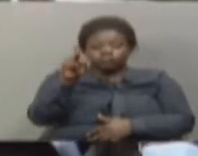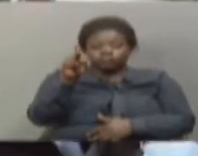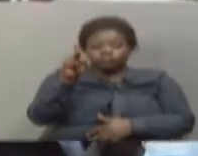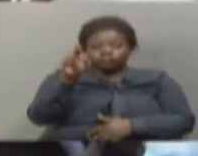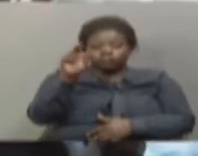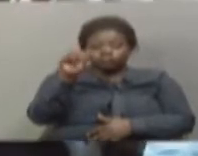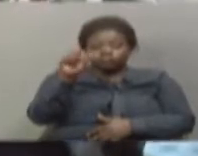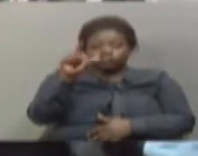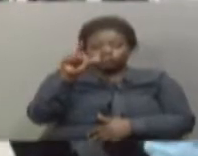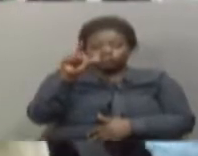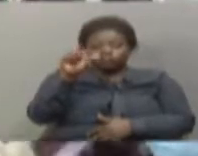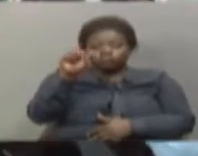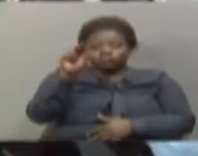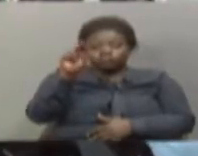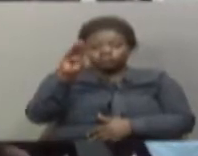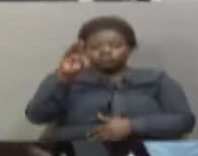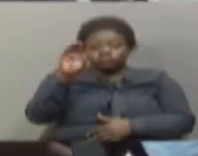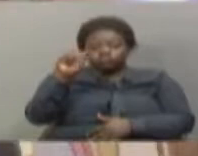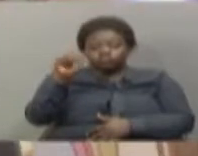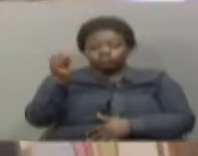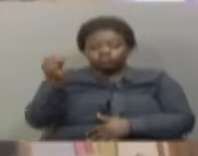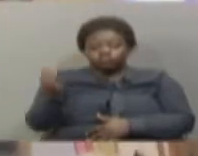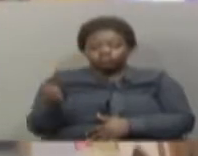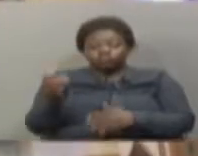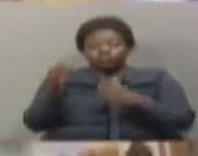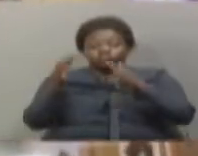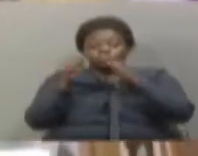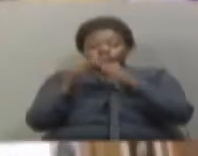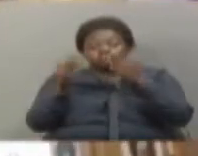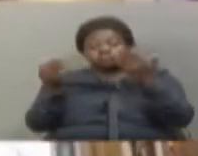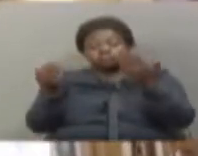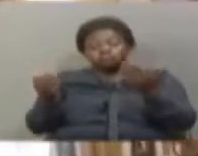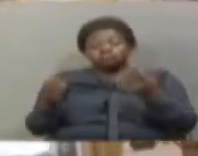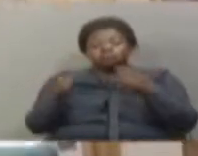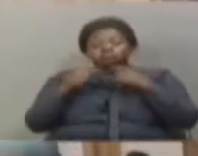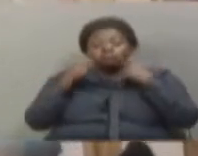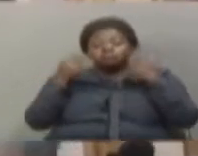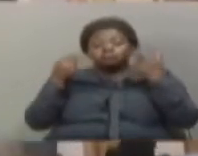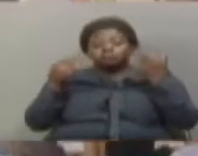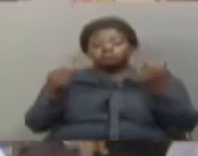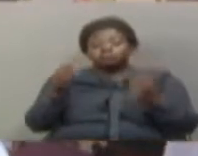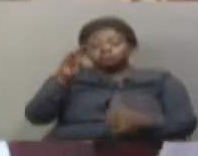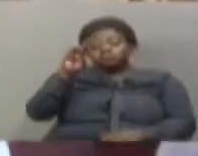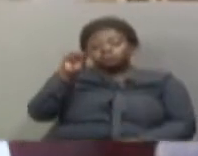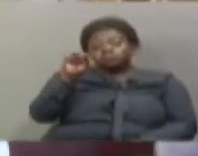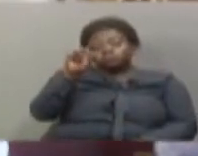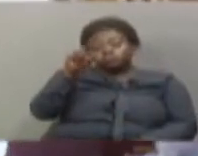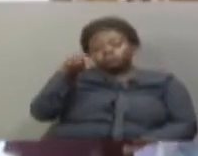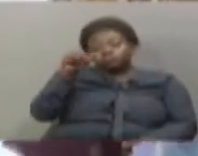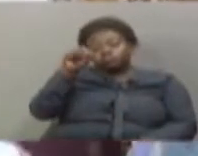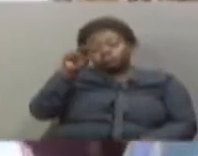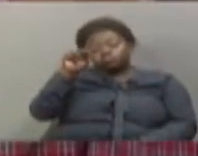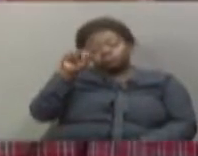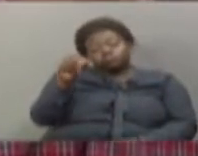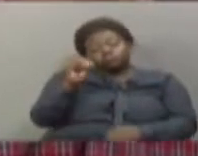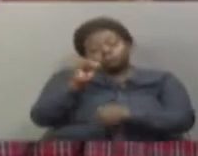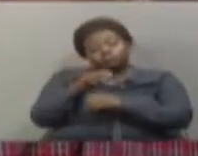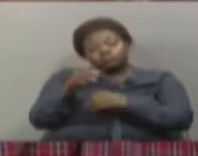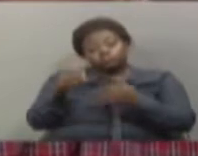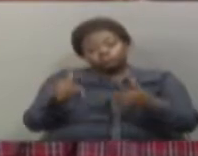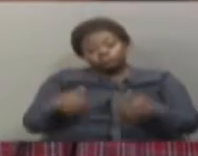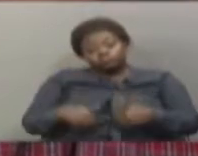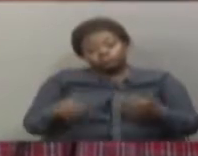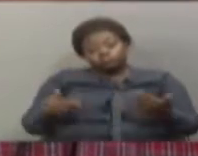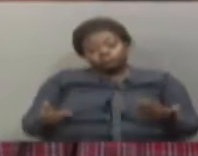Kalemba Mulumba, to be the patron of. Ebyonga biri bityo, Father Charles Mpima akubiriza abavubuka okukomya